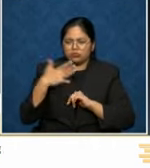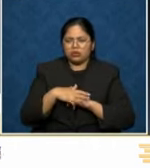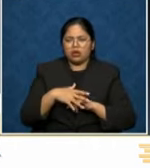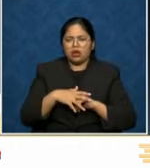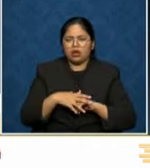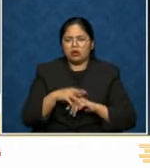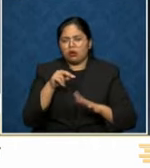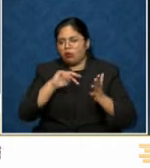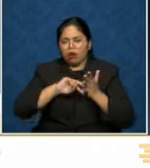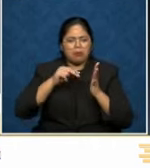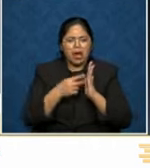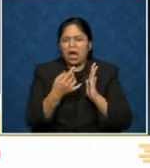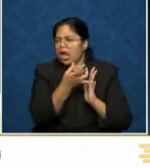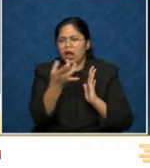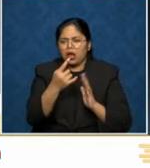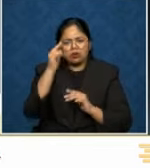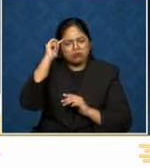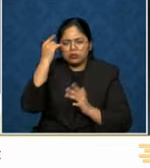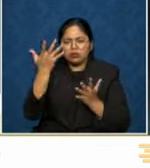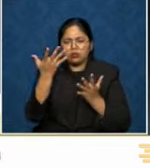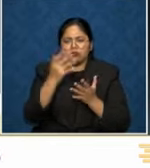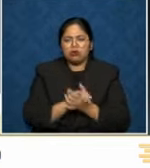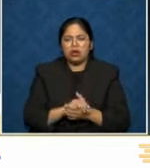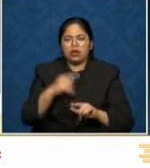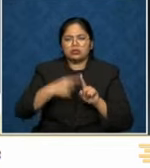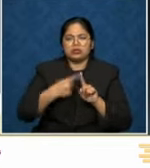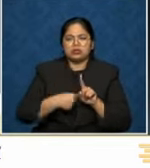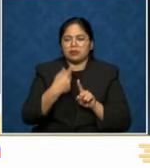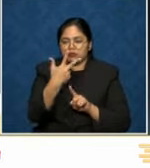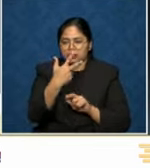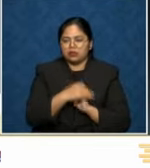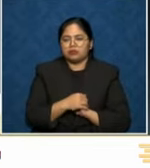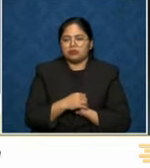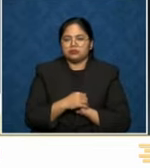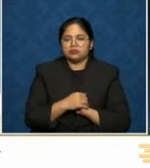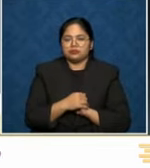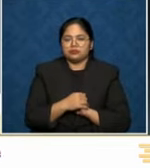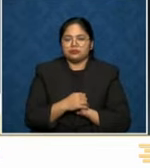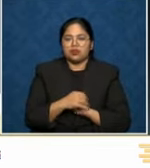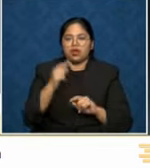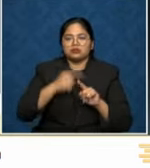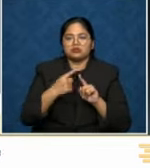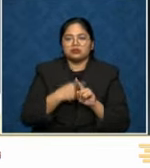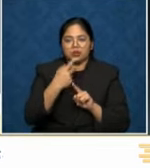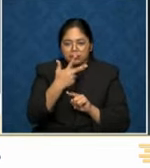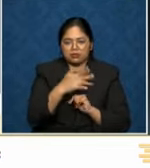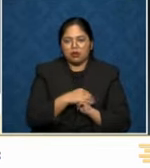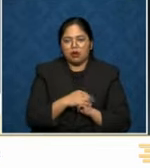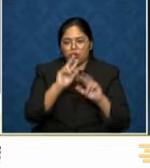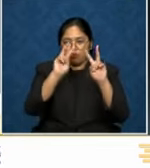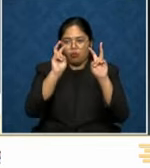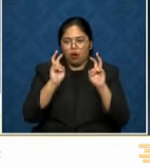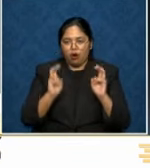แปลว่าอะไรนะคะต่อมาที่ผลงาน3เดือนนะคะมาดูผลงาน3เดือนกันค่ะผลงาน3เดือนหลายเรื่องนะคะก็ต้องถือว่าเป็